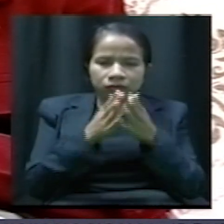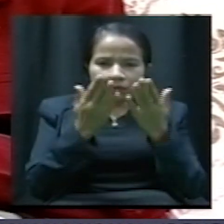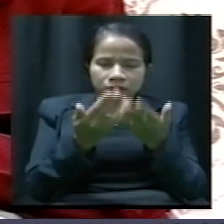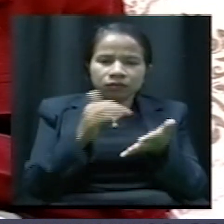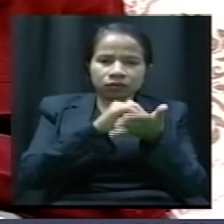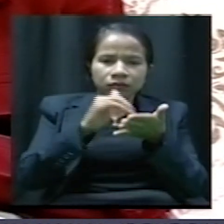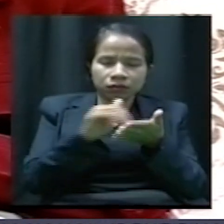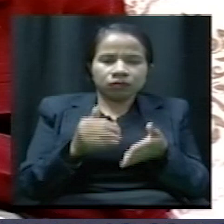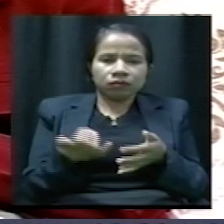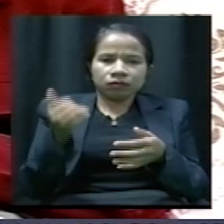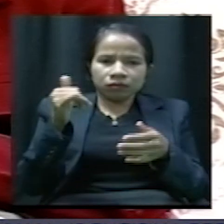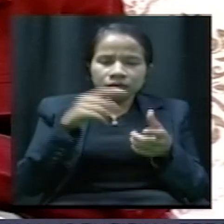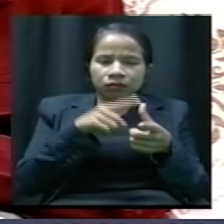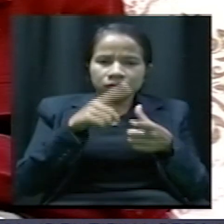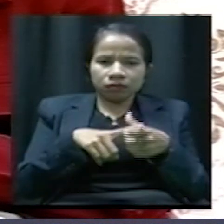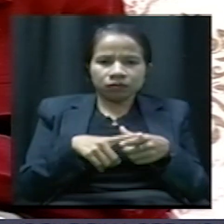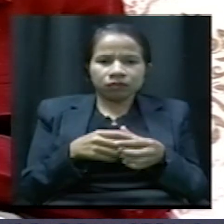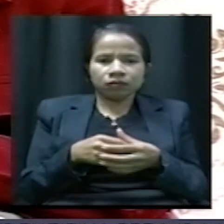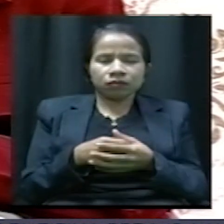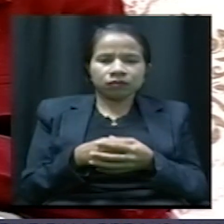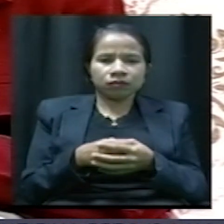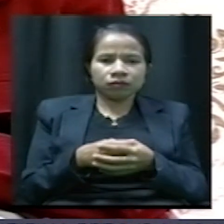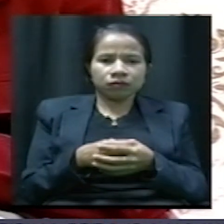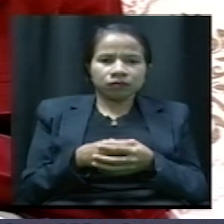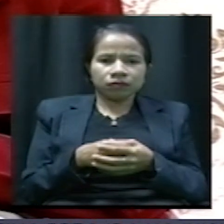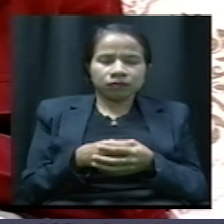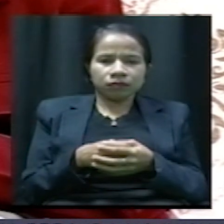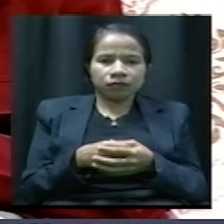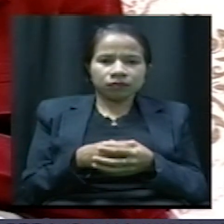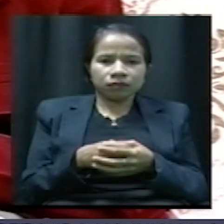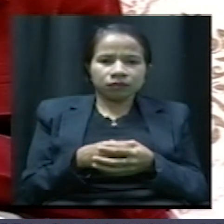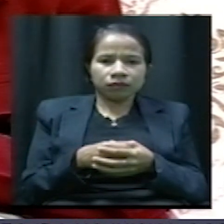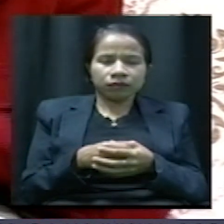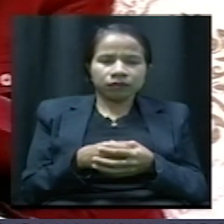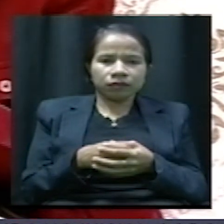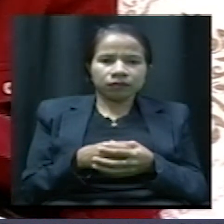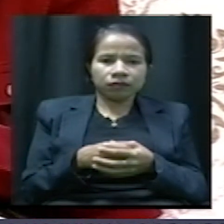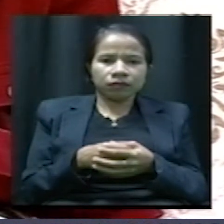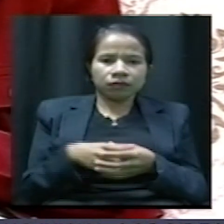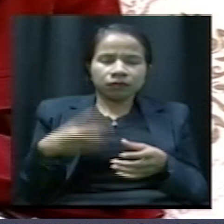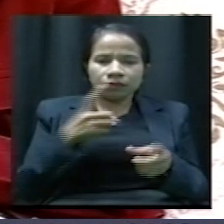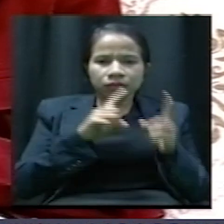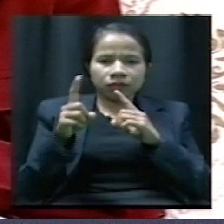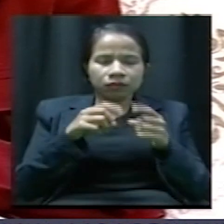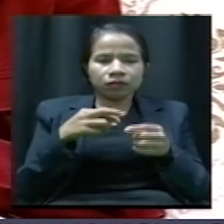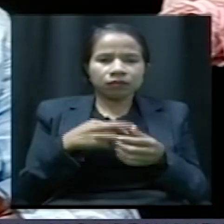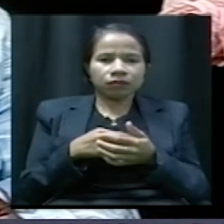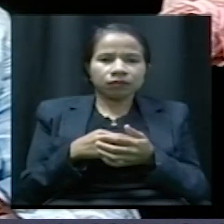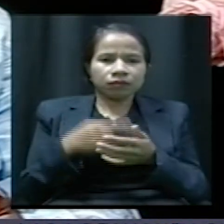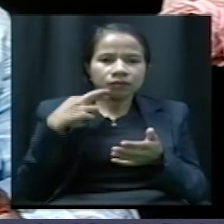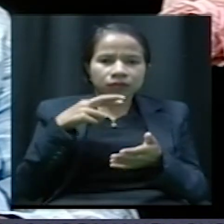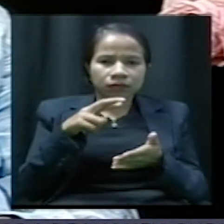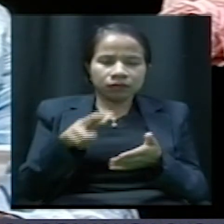ka treinamento ka formasaun rumah molok sira halau buat ida ne. I depois ita mos bele kuliah kono ba rekomendasaun.